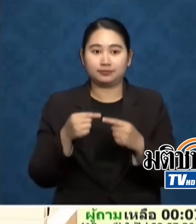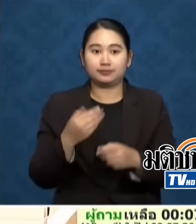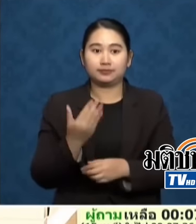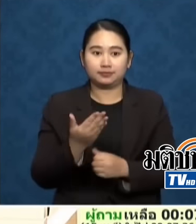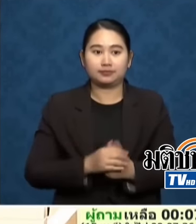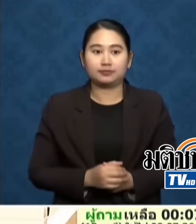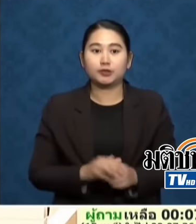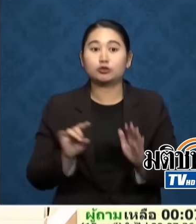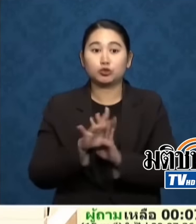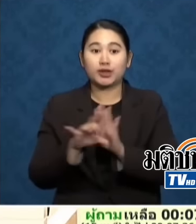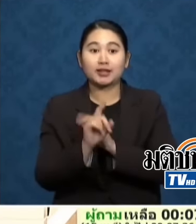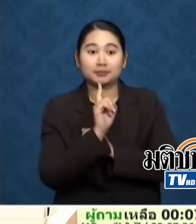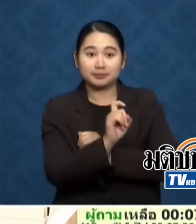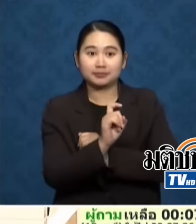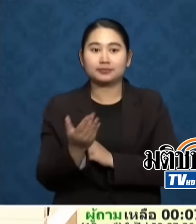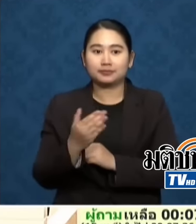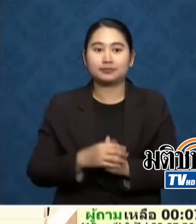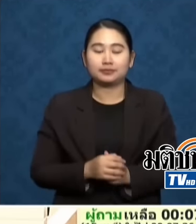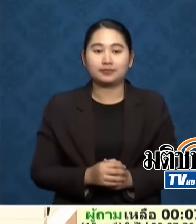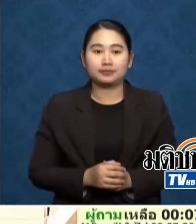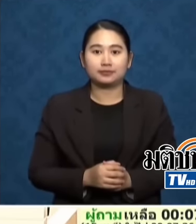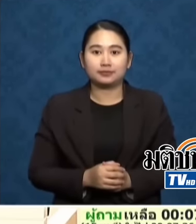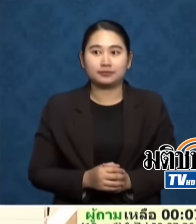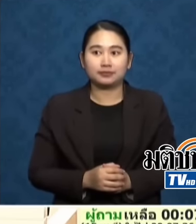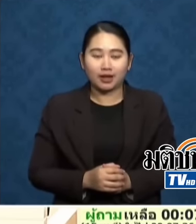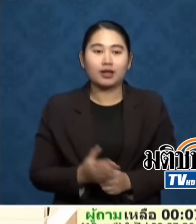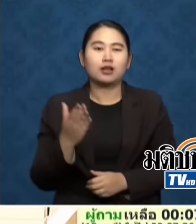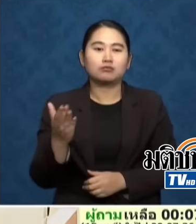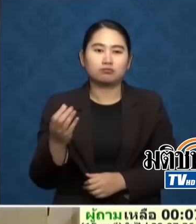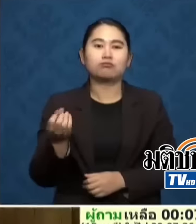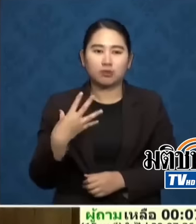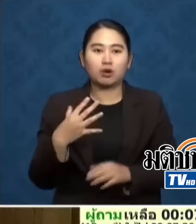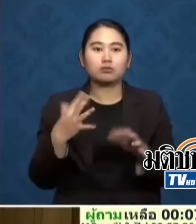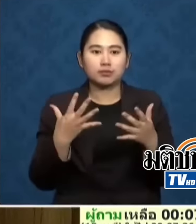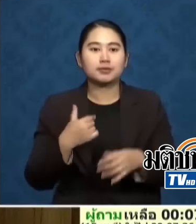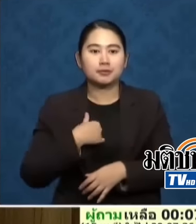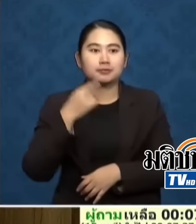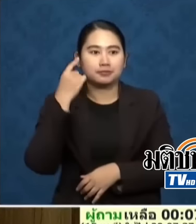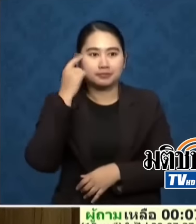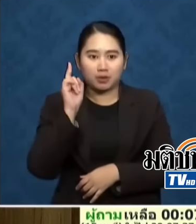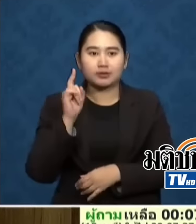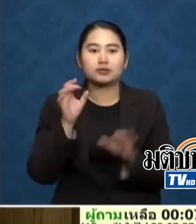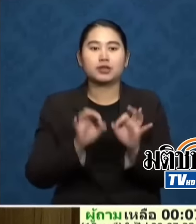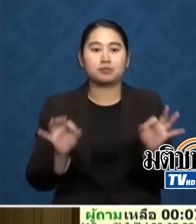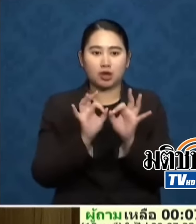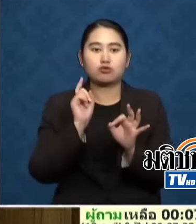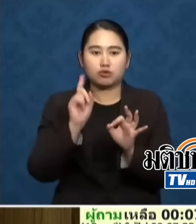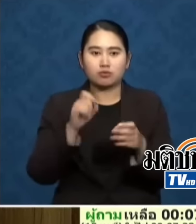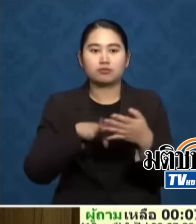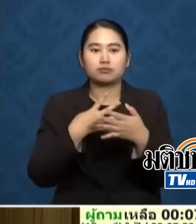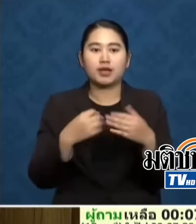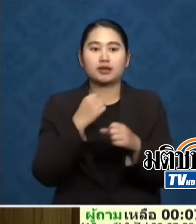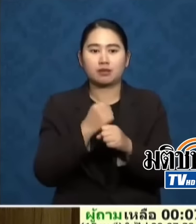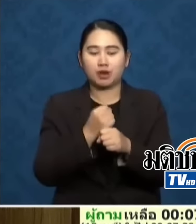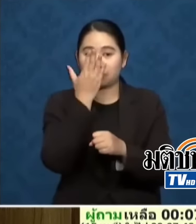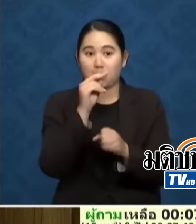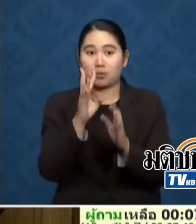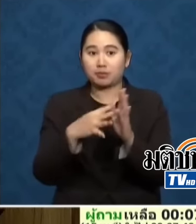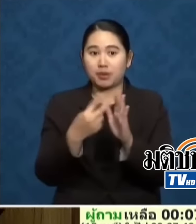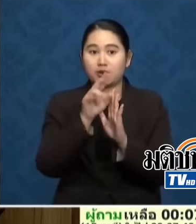บ